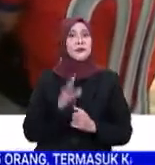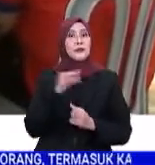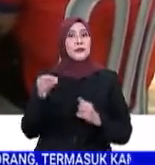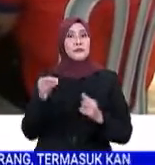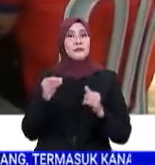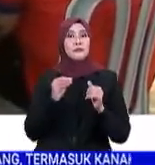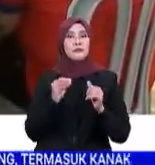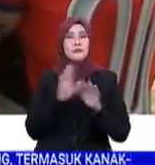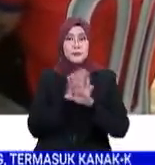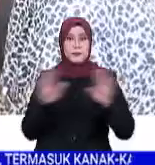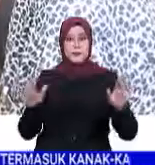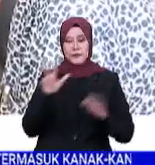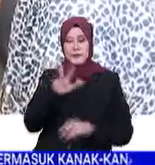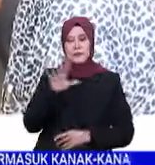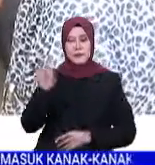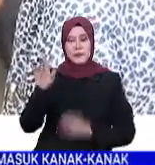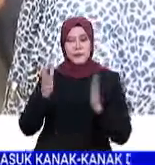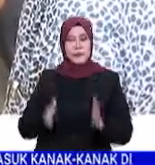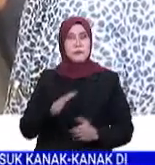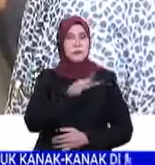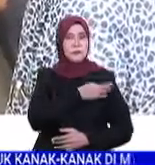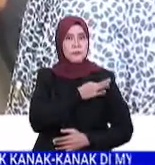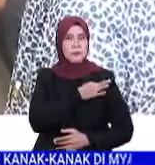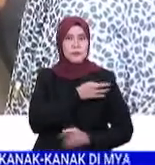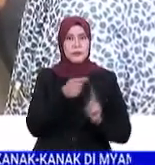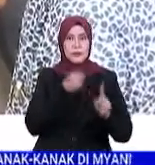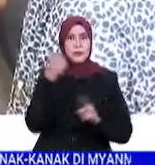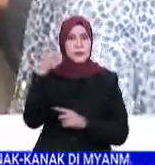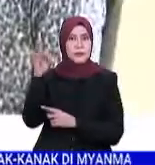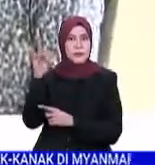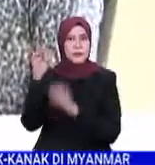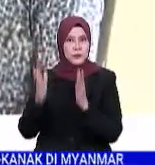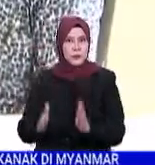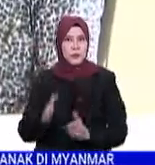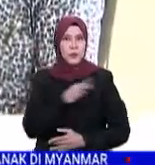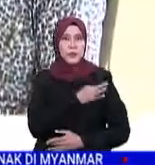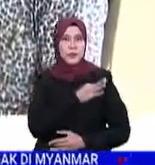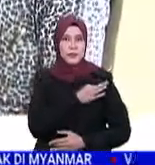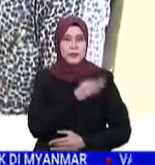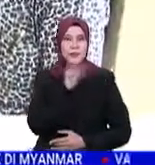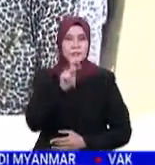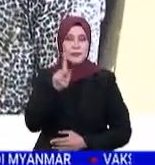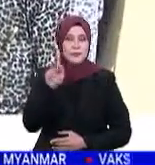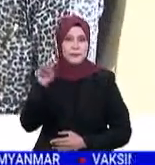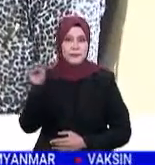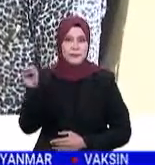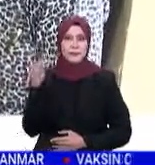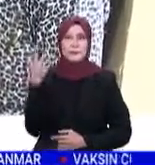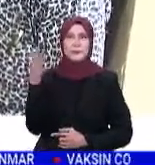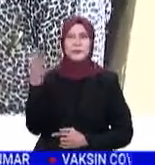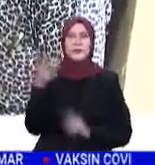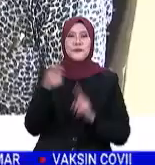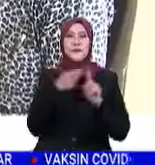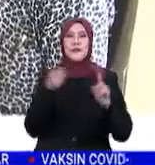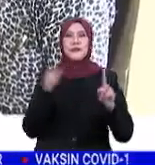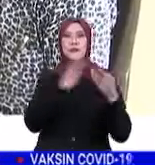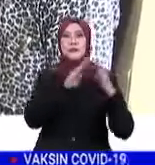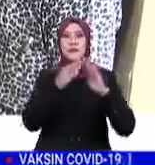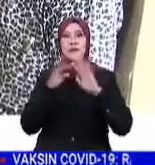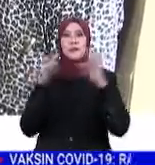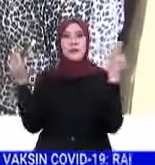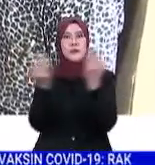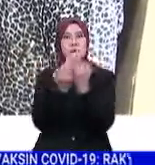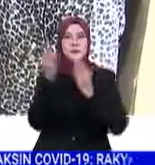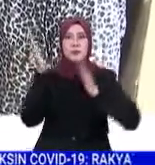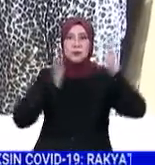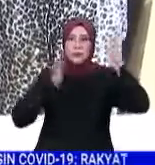barisan 138 orang sukarelawan terdiri daripada 18 orang sukarelawan KKMM, 15 orang dari komuniti keluarga